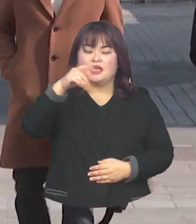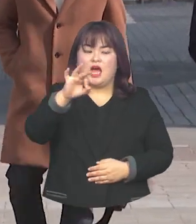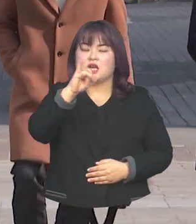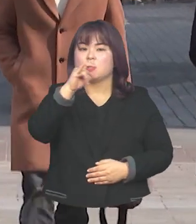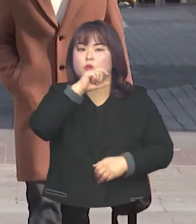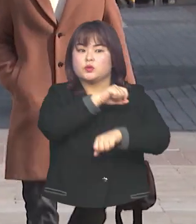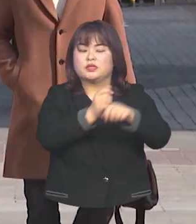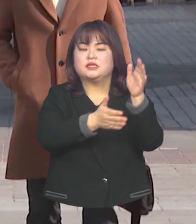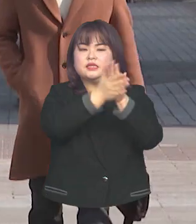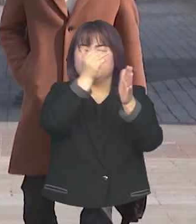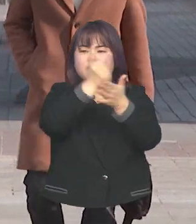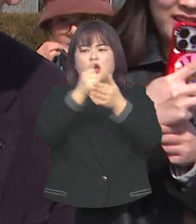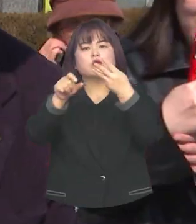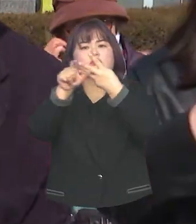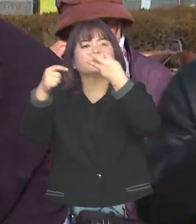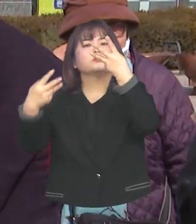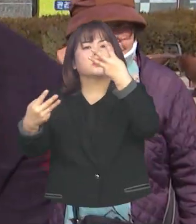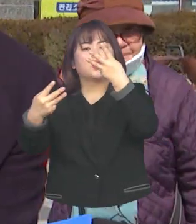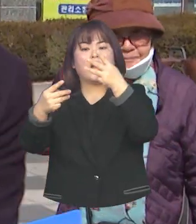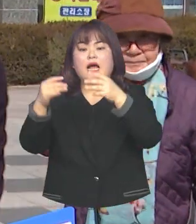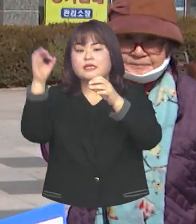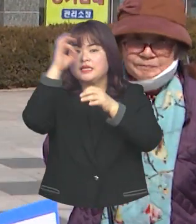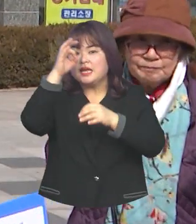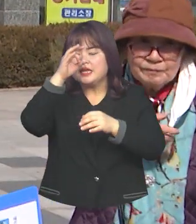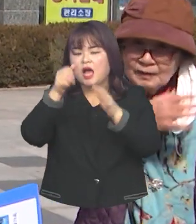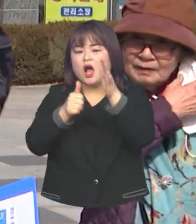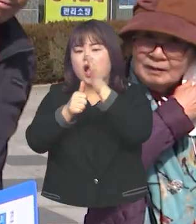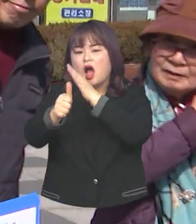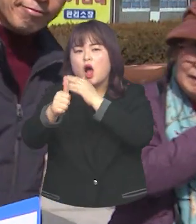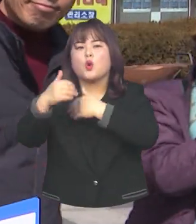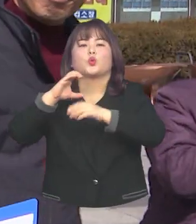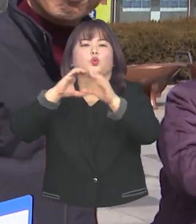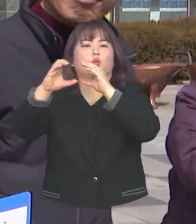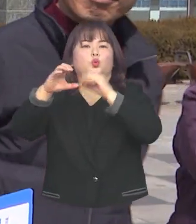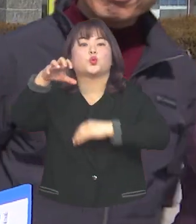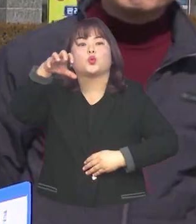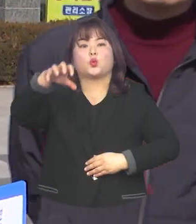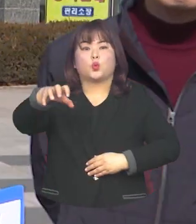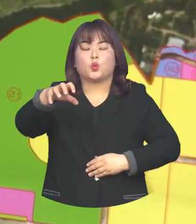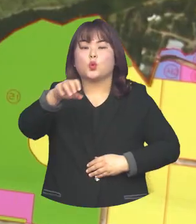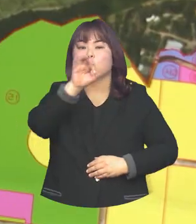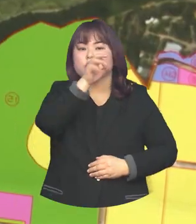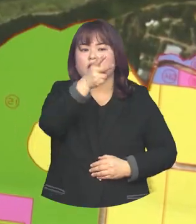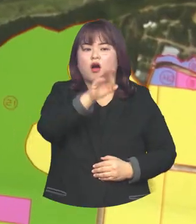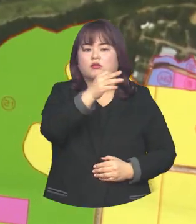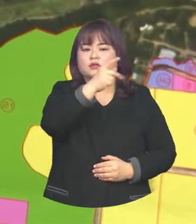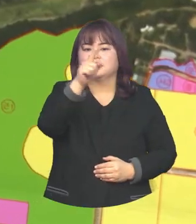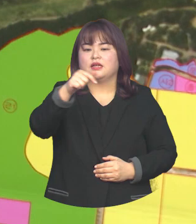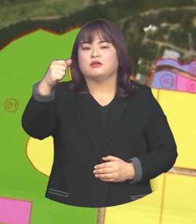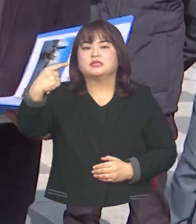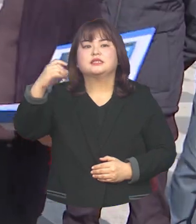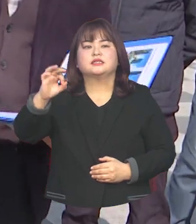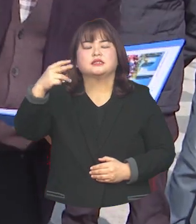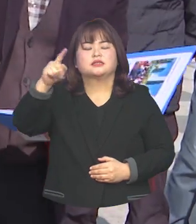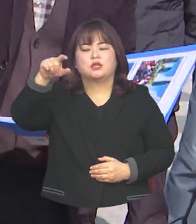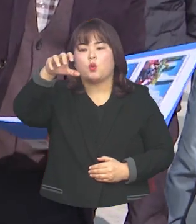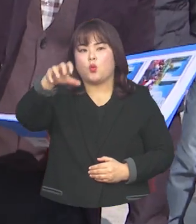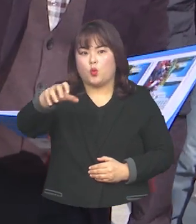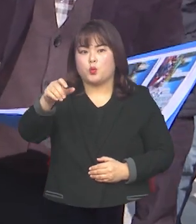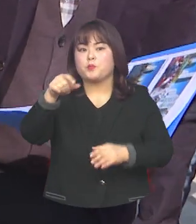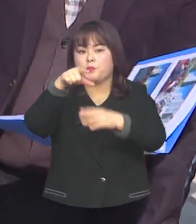이상일 용인특례시장이 지난 3일 찾아가는 행복소통시장실 첫 대상지로 기흥구 영덕일동